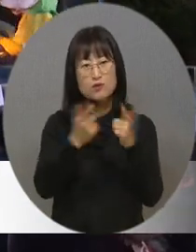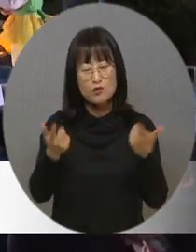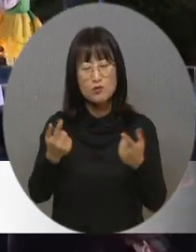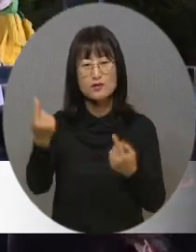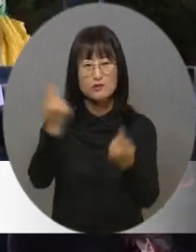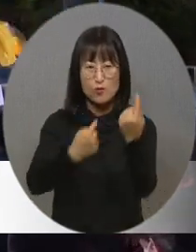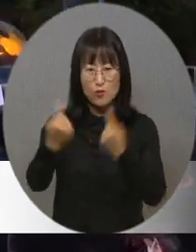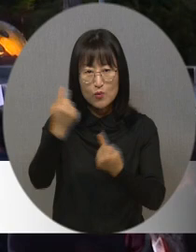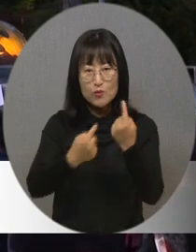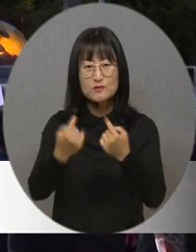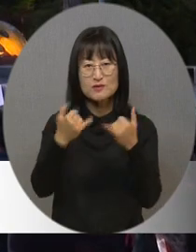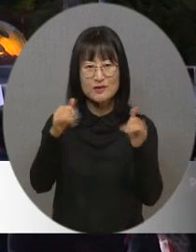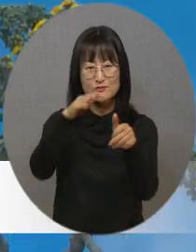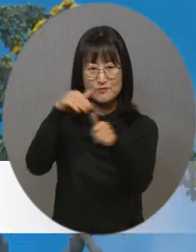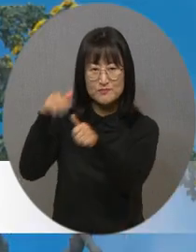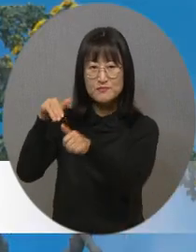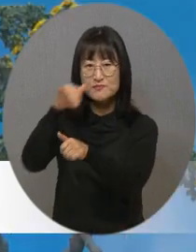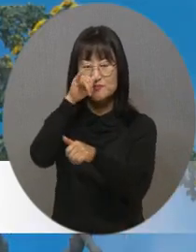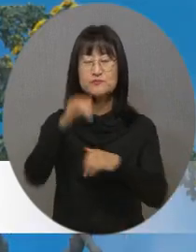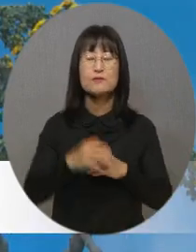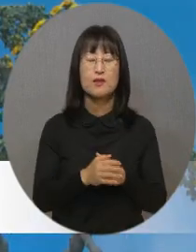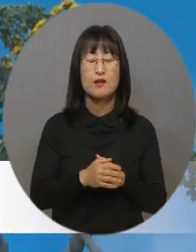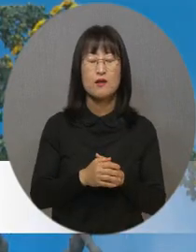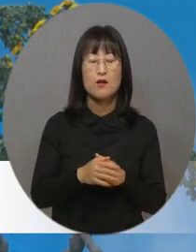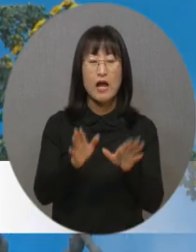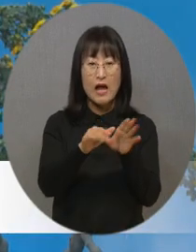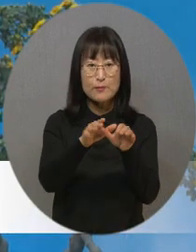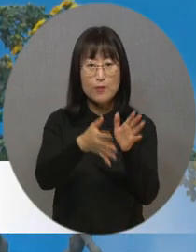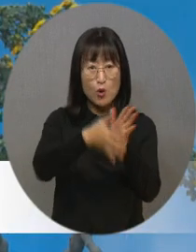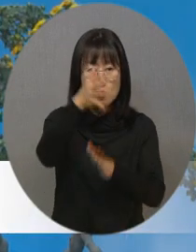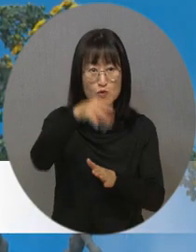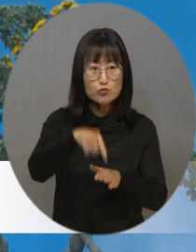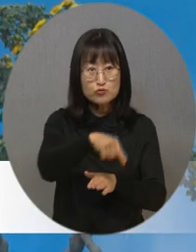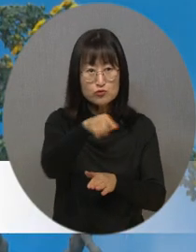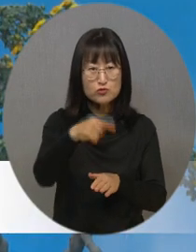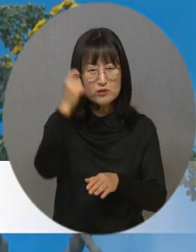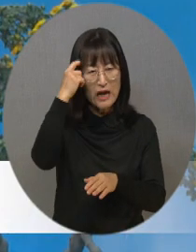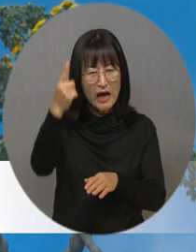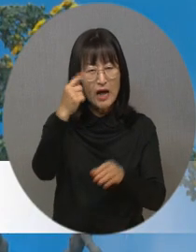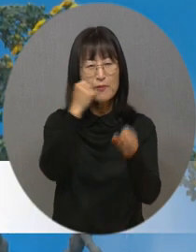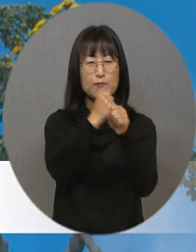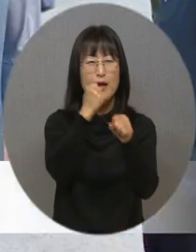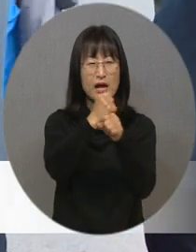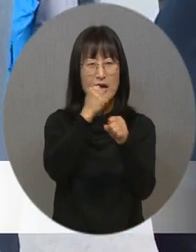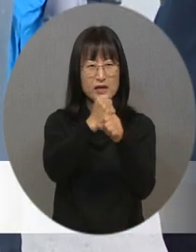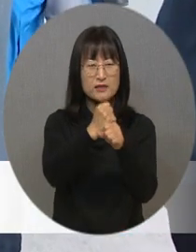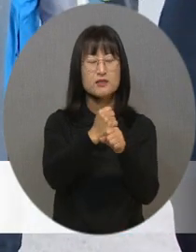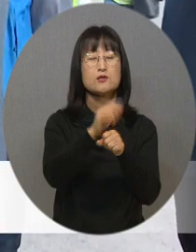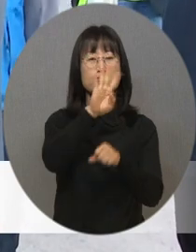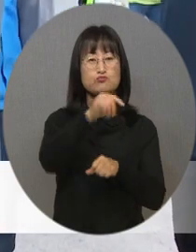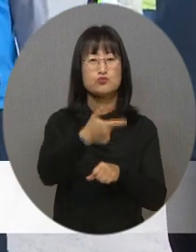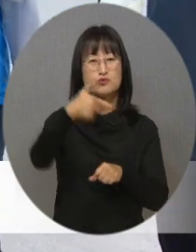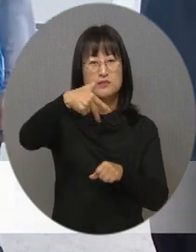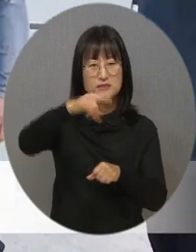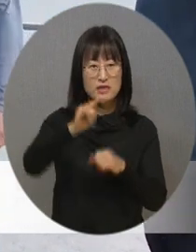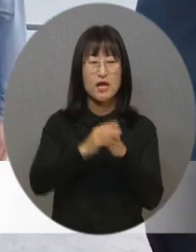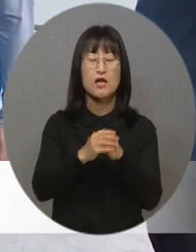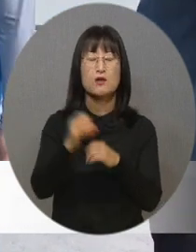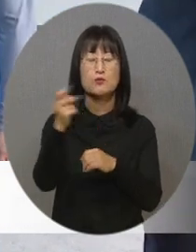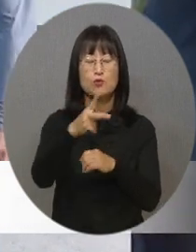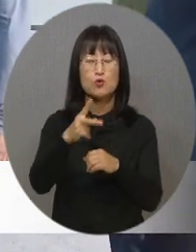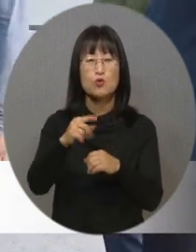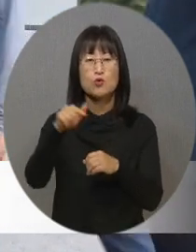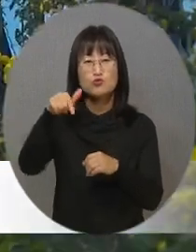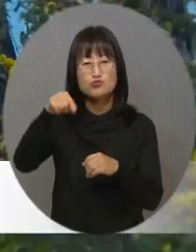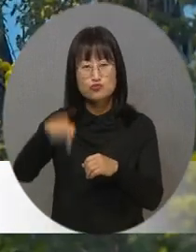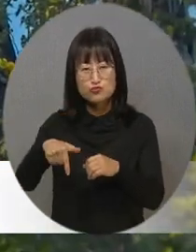발길을 끌고 있습니다. 한평군이 개발한 국화 품종으로 만든 분재 작품을 비롯해 전국 국화 작품 경진대회